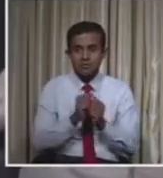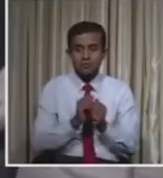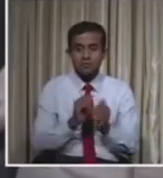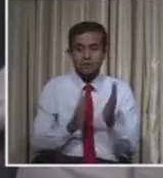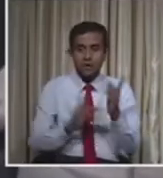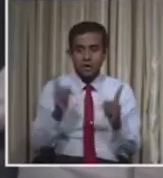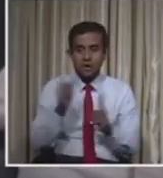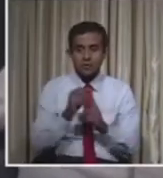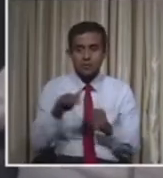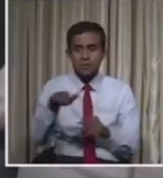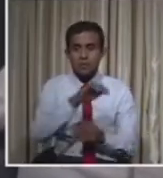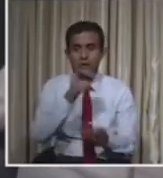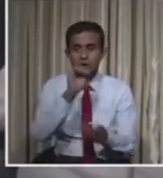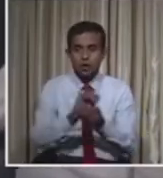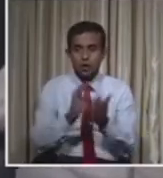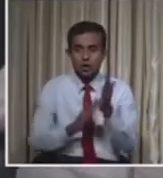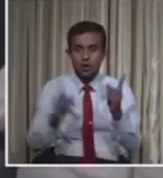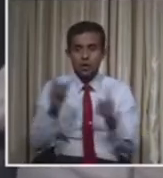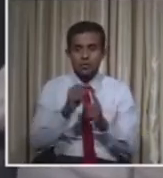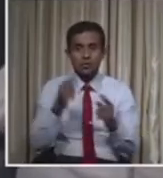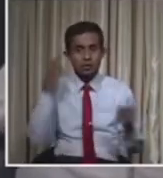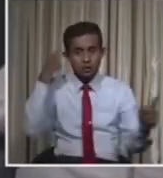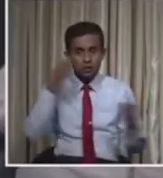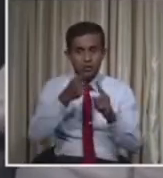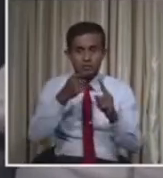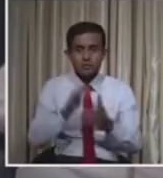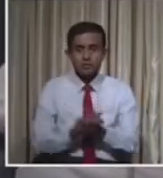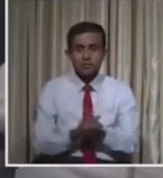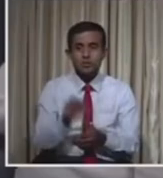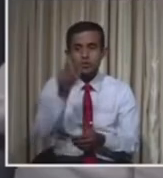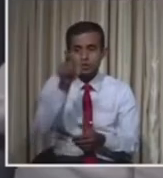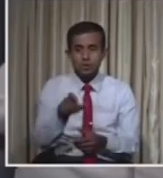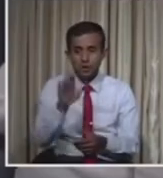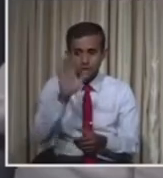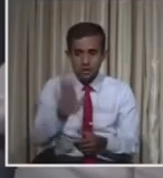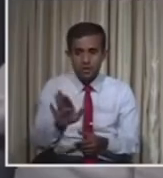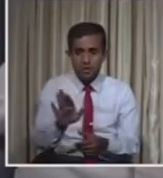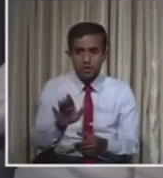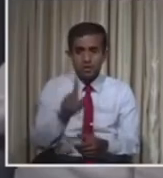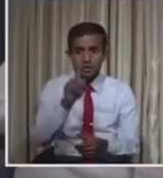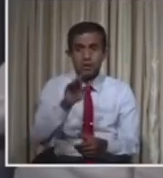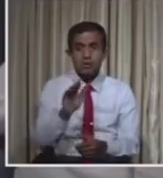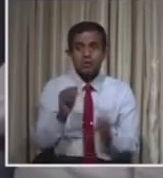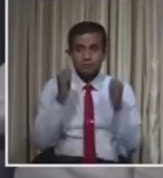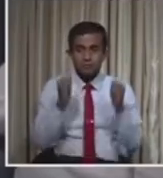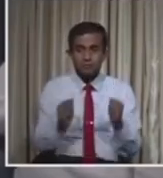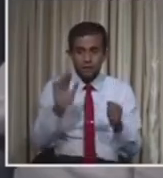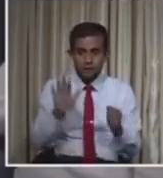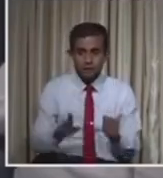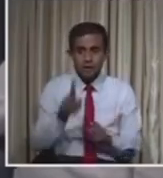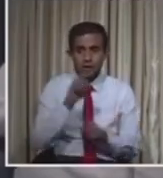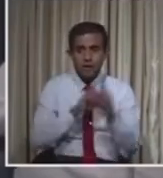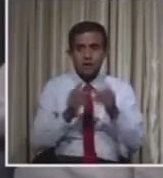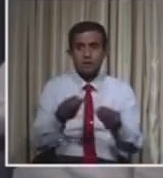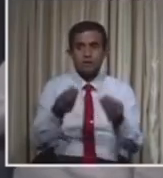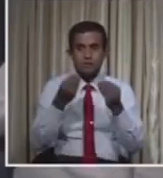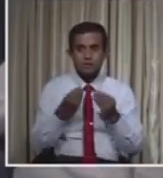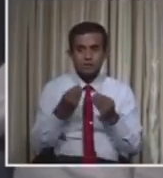ආරක්ෂා අමාත්‍යාංශය සම්බන්ධයෙන් ඔබතුමාගේ ඔබතුමා මූලාසනයේ ඉන්න වෙලාවේ කතා කරන්න ලබා දීම